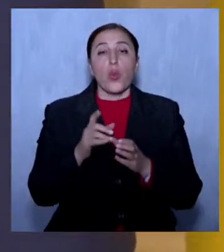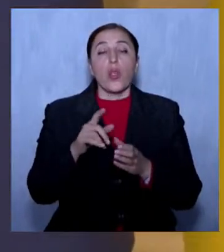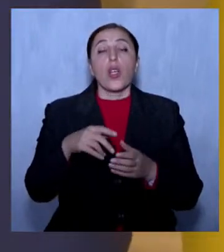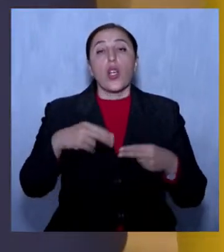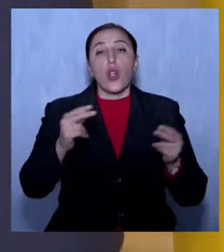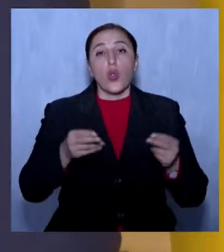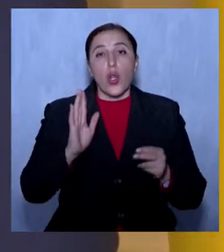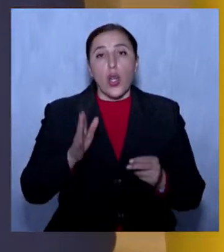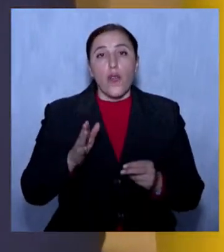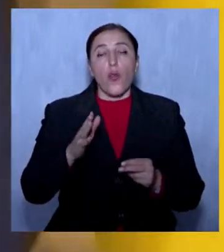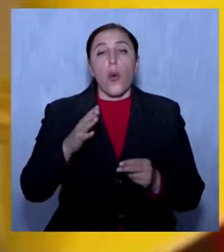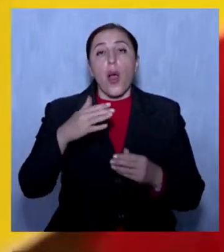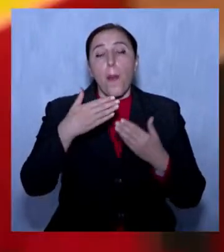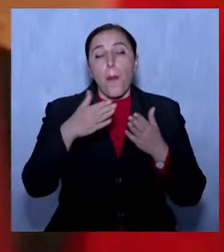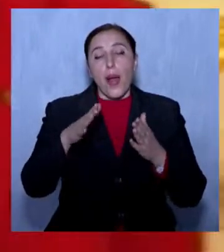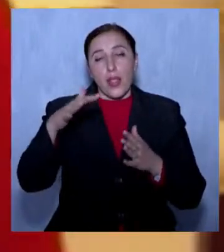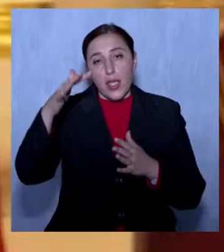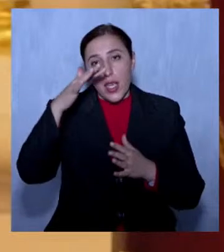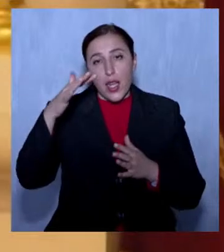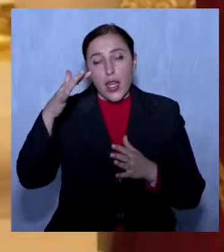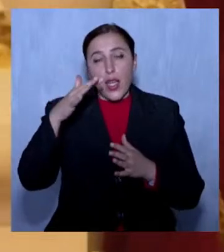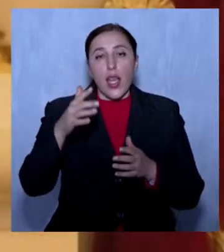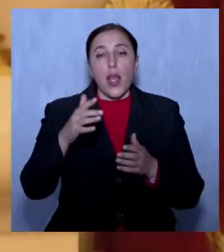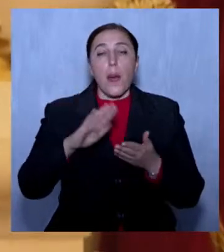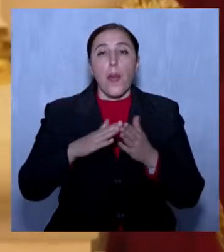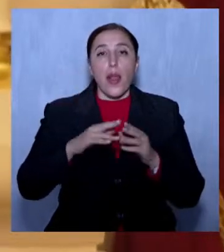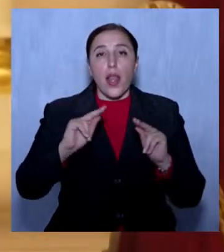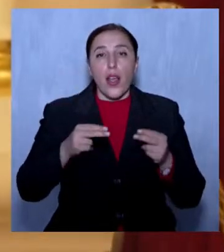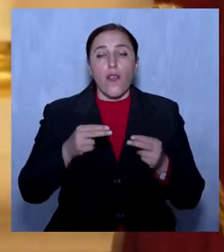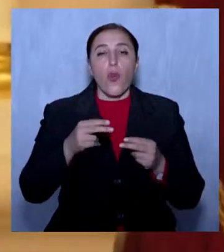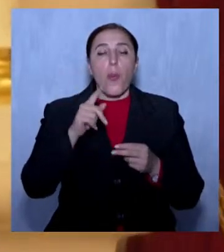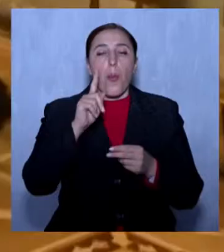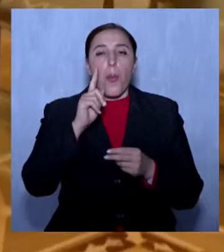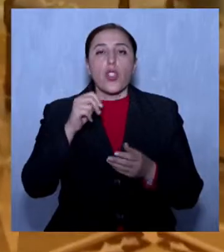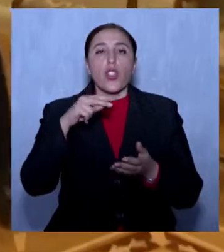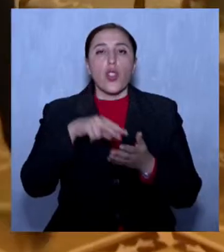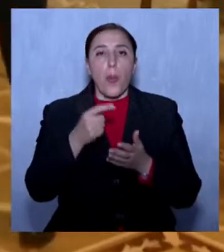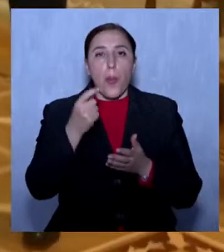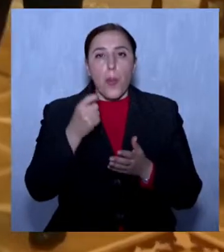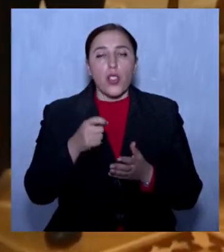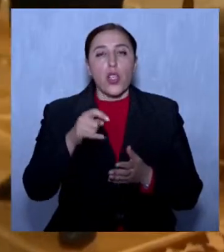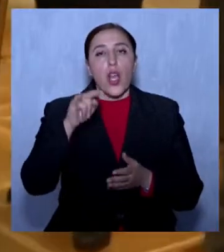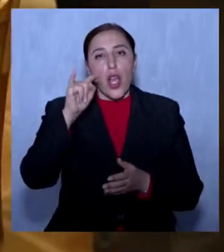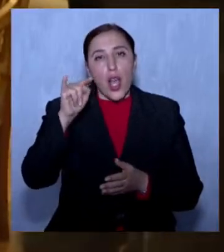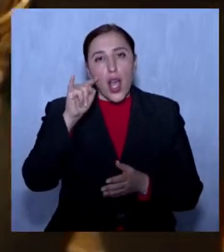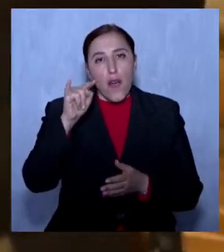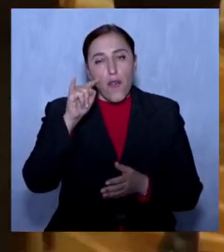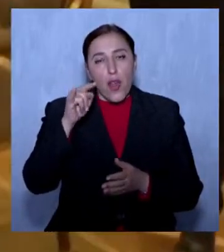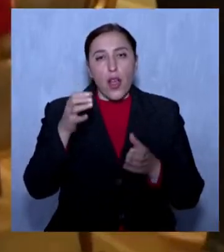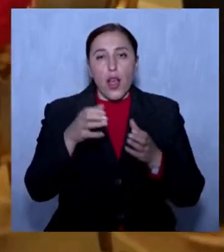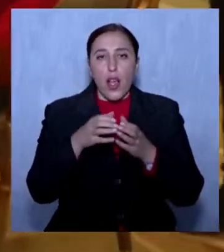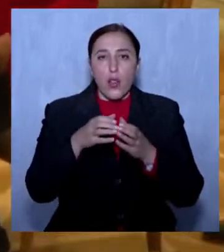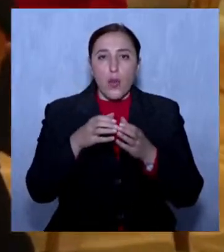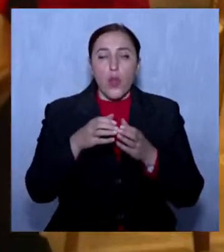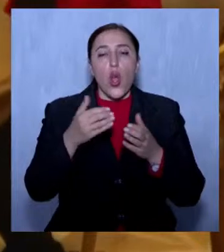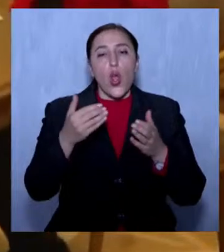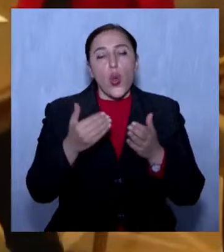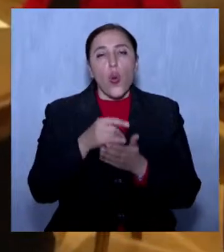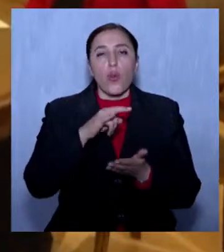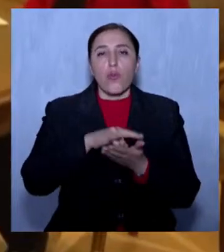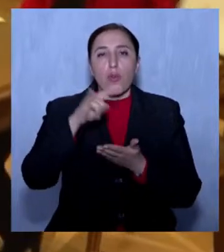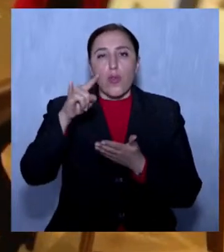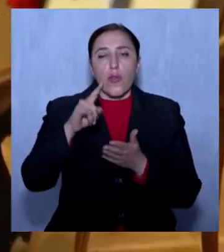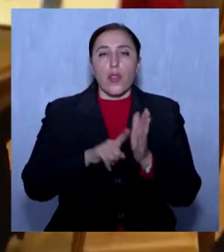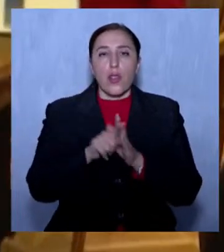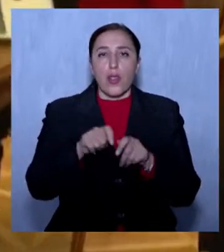բացերկնքի համաձայնագիր, որը թույլ կտա մատչելի գներով ուղևորափոխադրումներ իրականացնող ավիաընկերություններին բացել ավելի շատ նոր չվերթներ